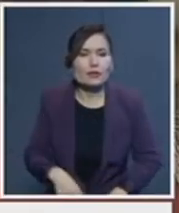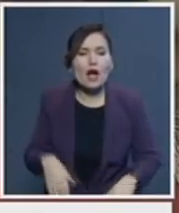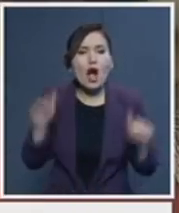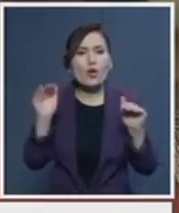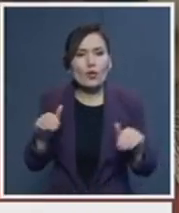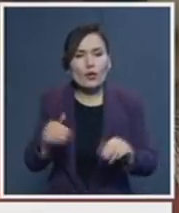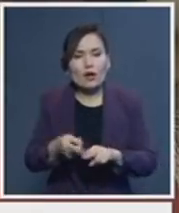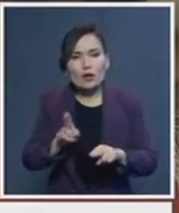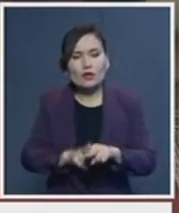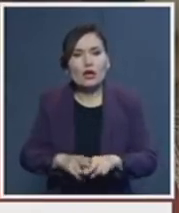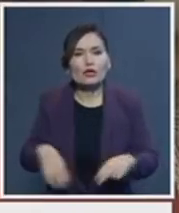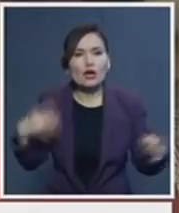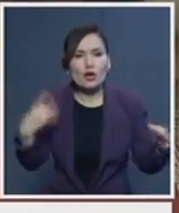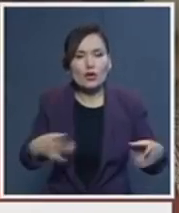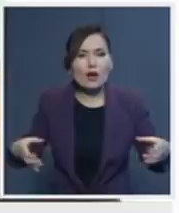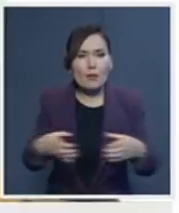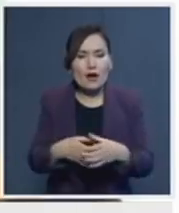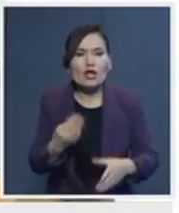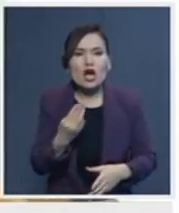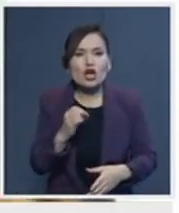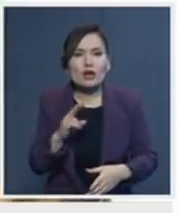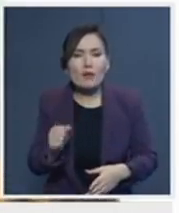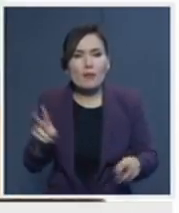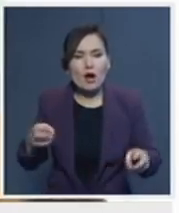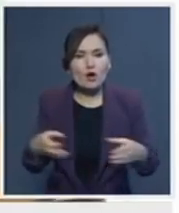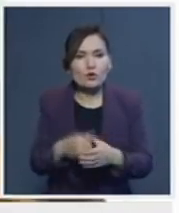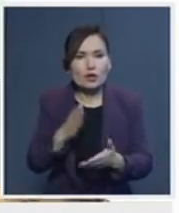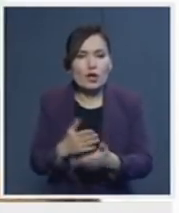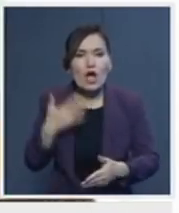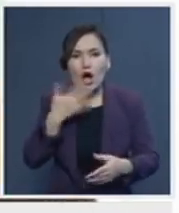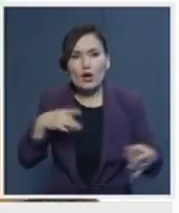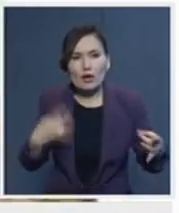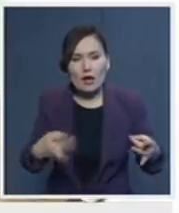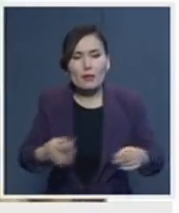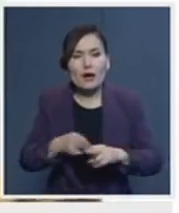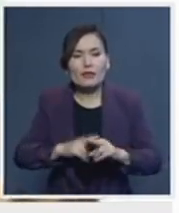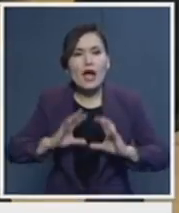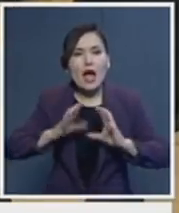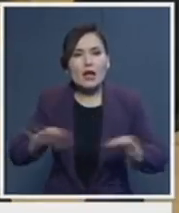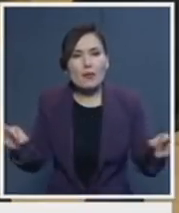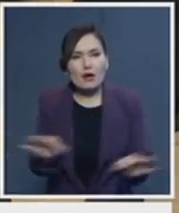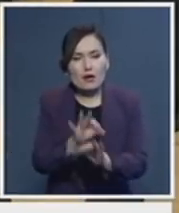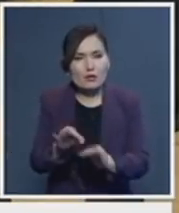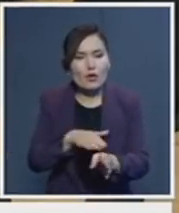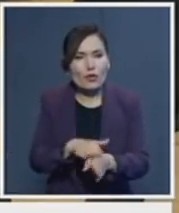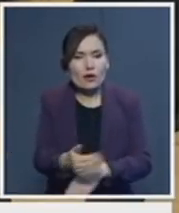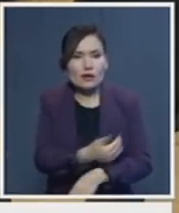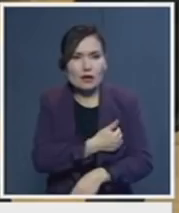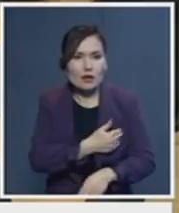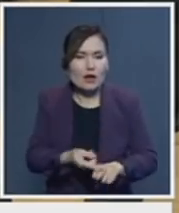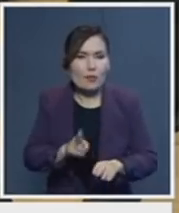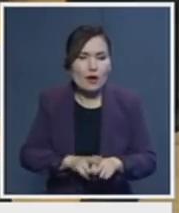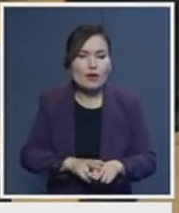Колледжде домбырашы студенттерден құралған шалқыма оркестр бар. Ұжым алдағы уақытта ұлттық аспаппен әлем классиктерінің шығармаларын орындамақ. Мұнымен